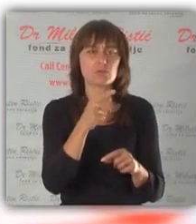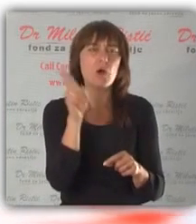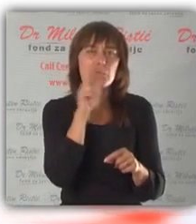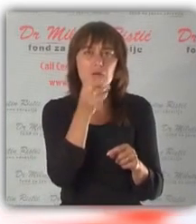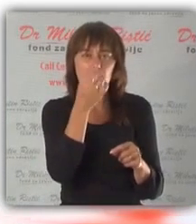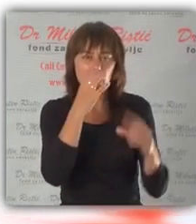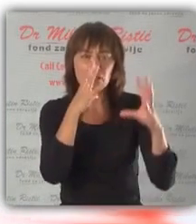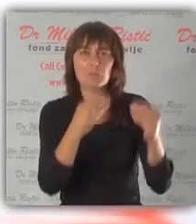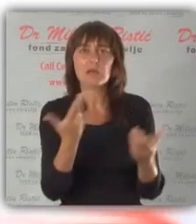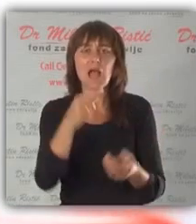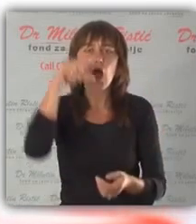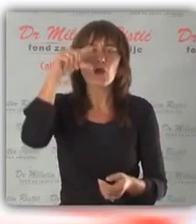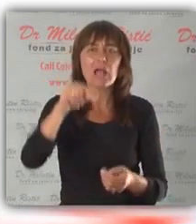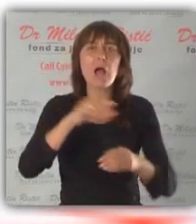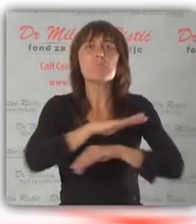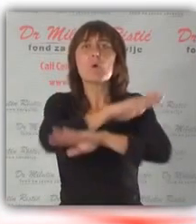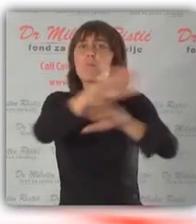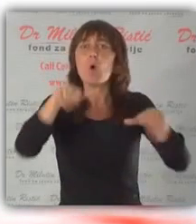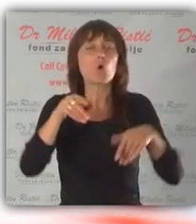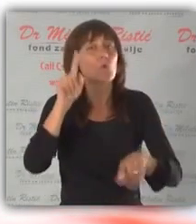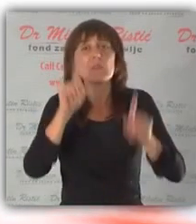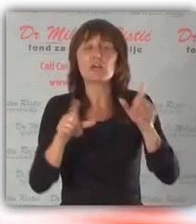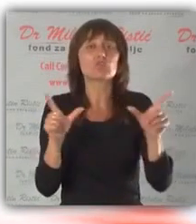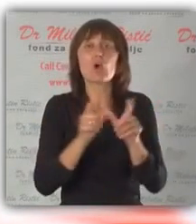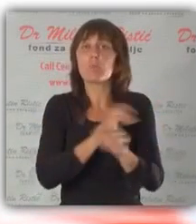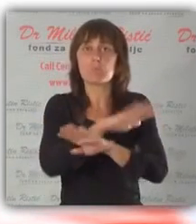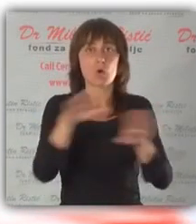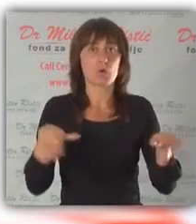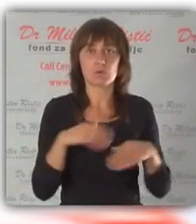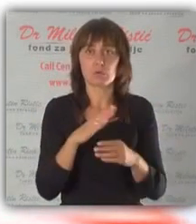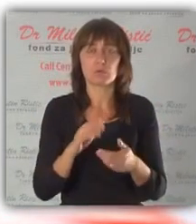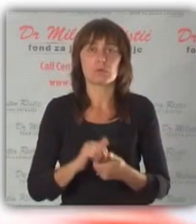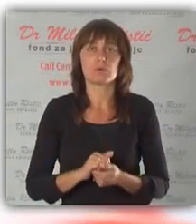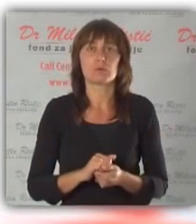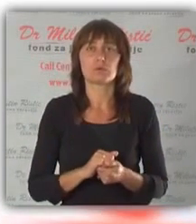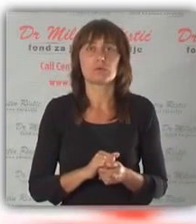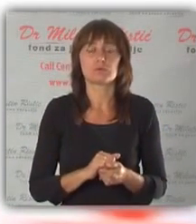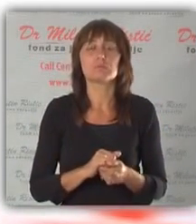razblažen, to vam je kao kap u okeanu, kap nečega u okeanu,